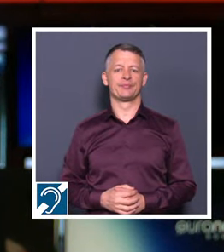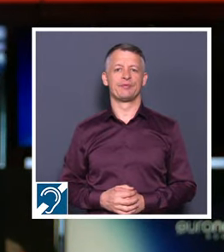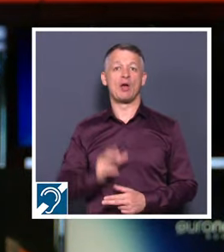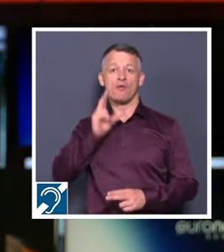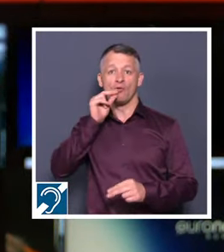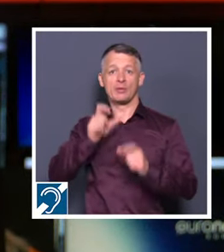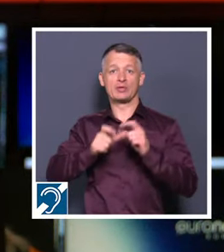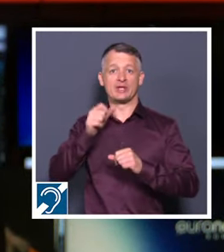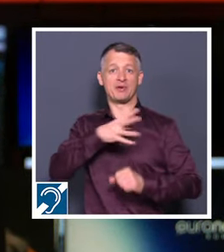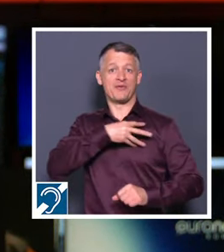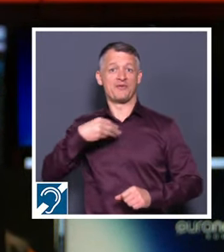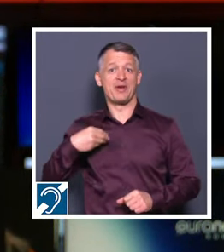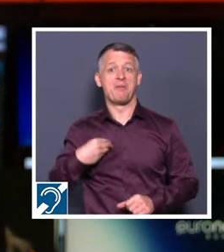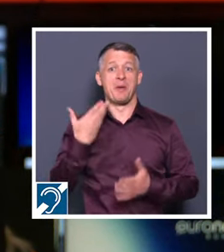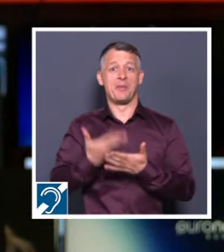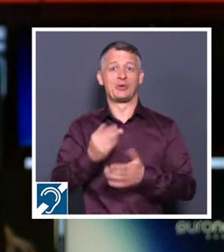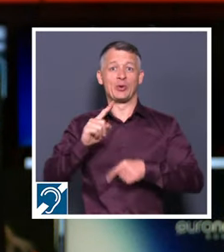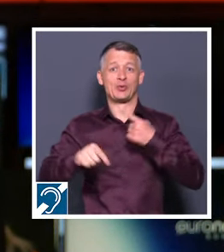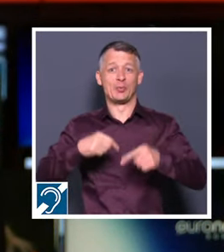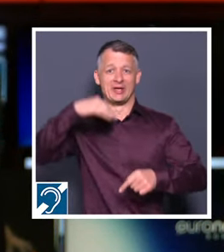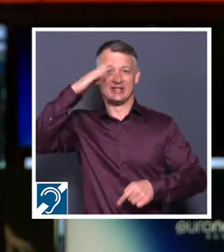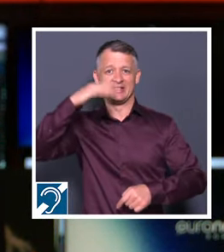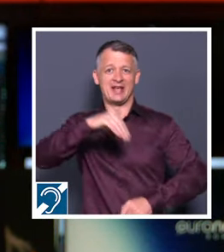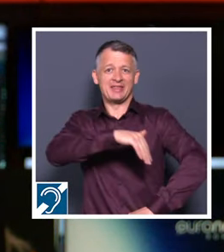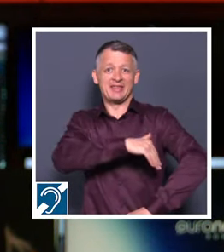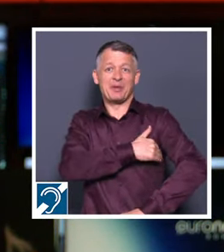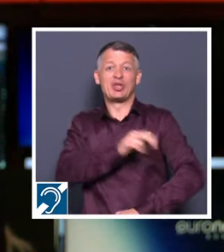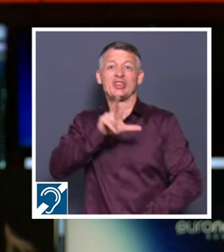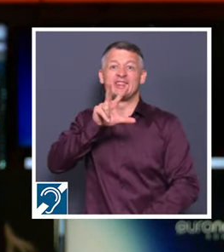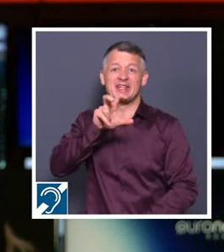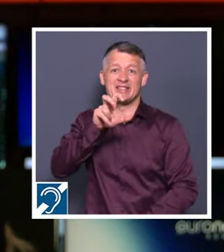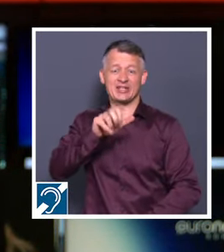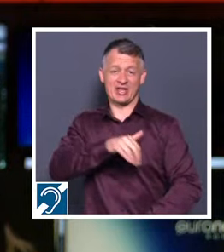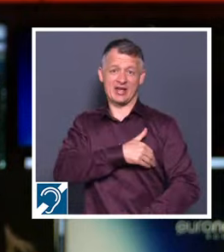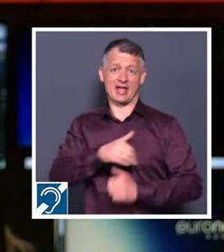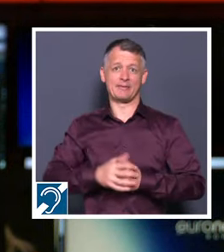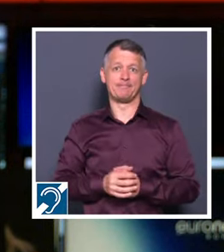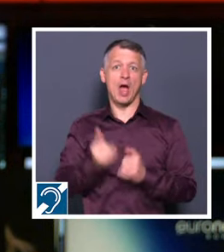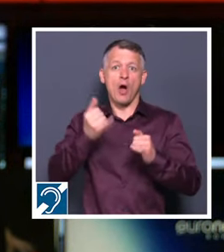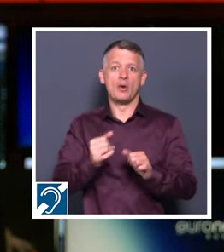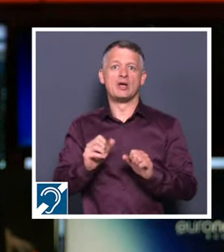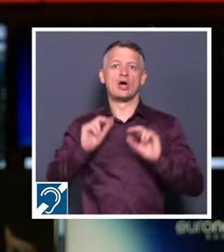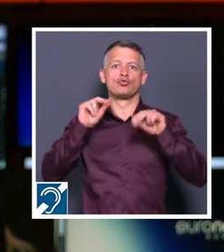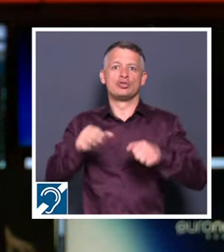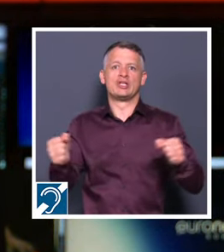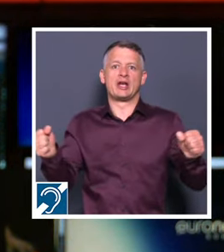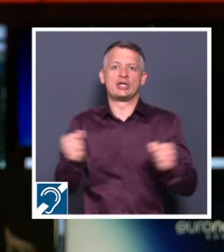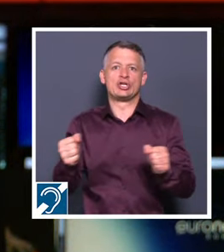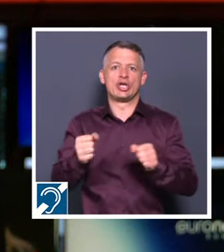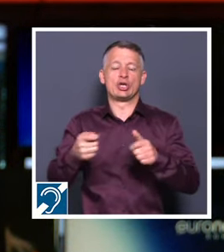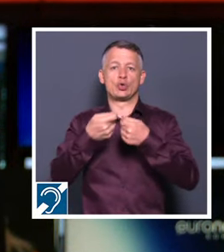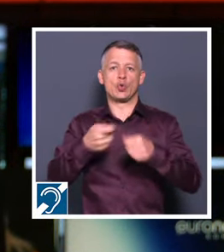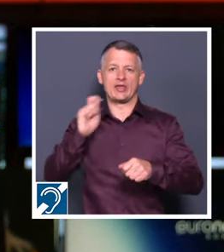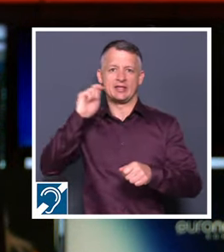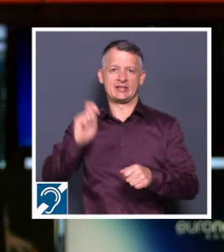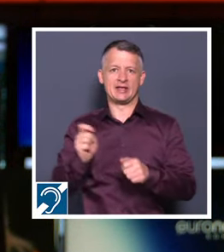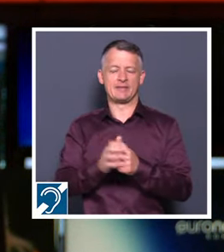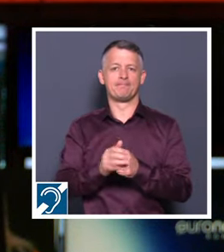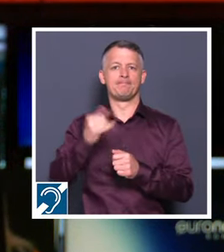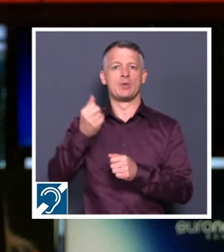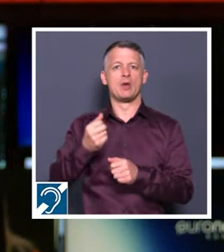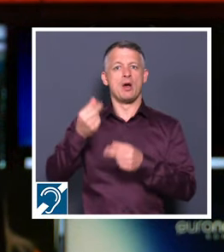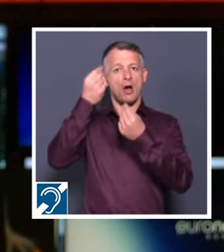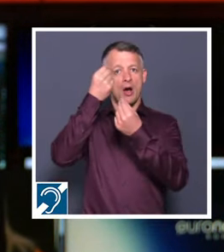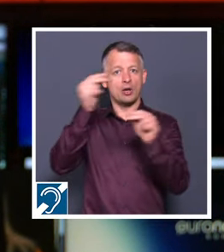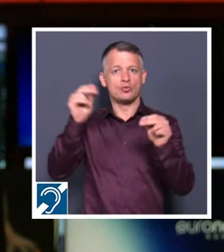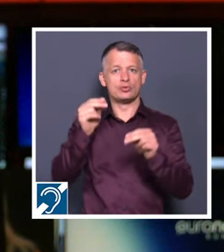Vorbim și despre vreme, pentru că după zile cu temperaturi de 30 de grade Celsius se răcește în toată țara. O avertizare cod galben de vremerea este